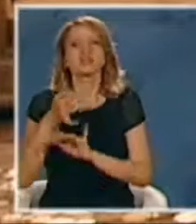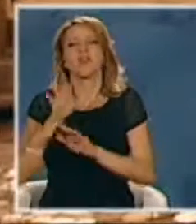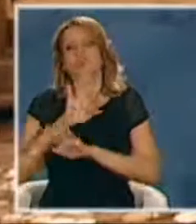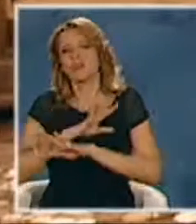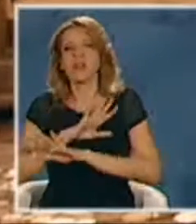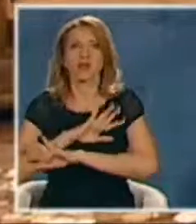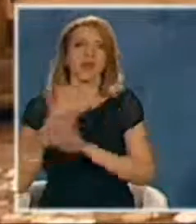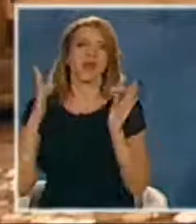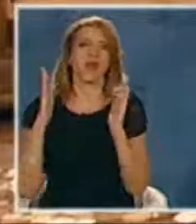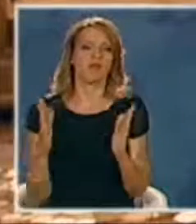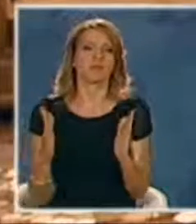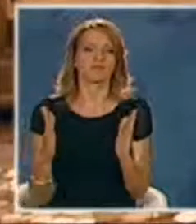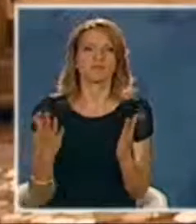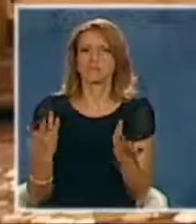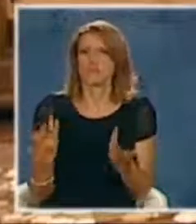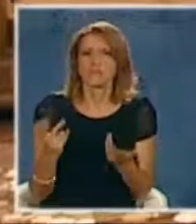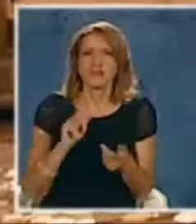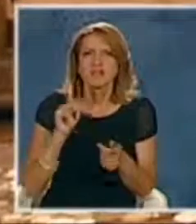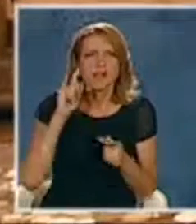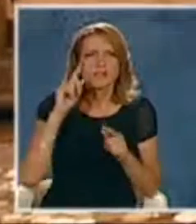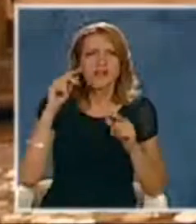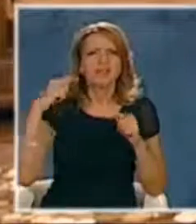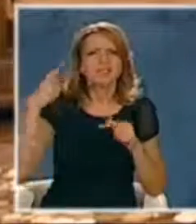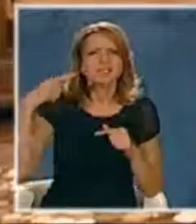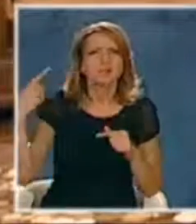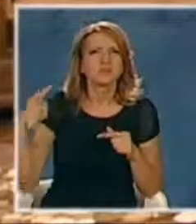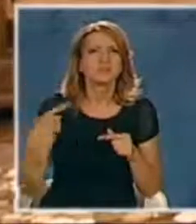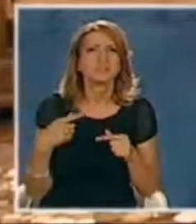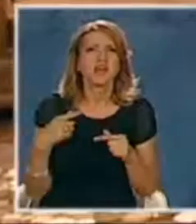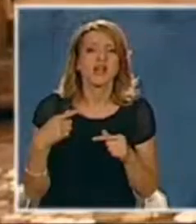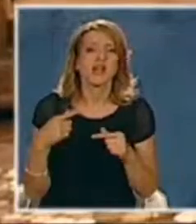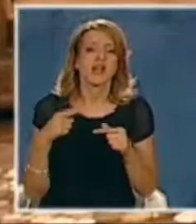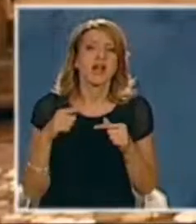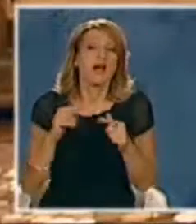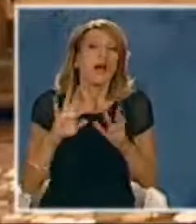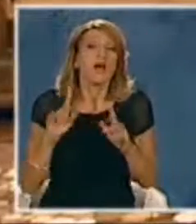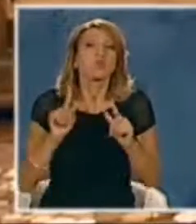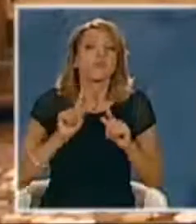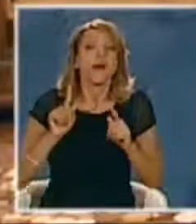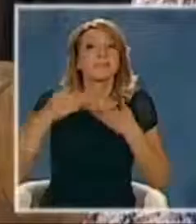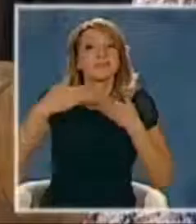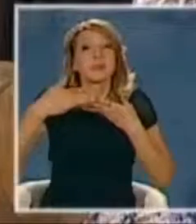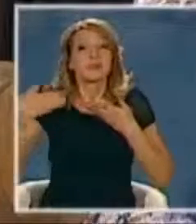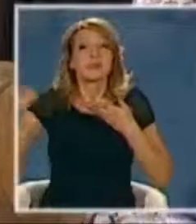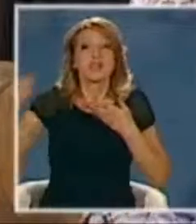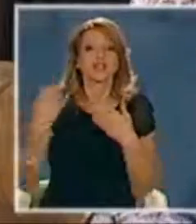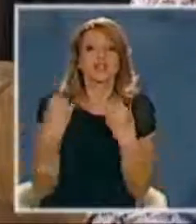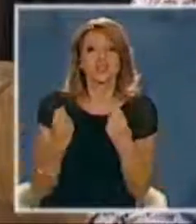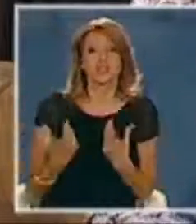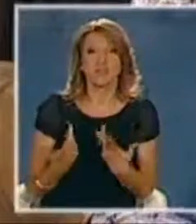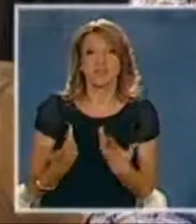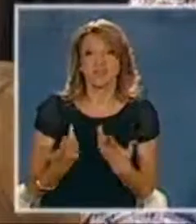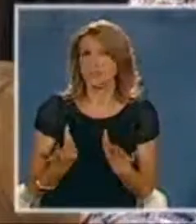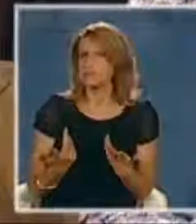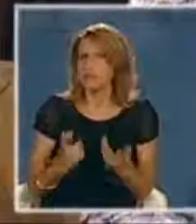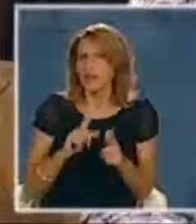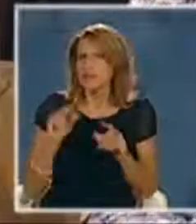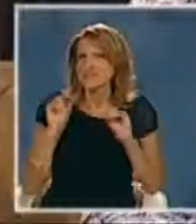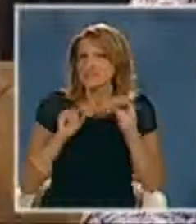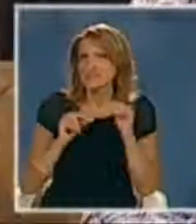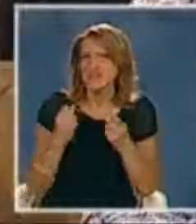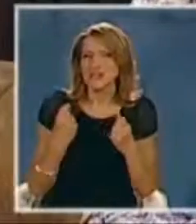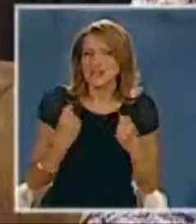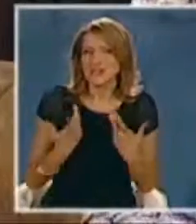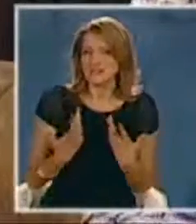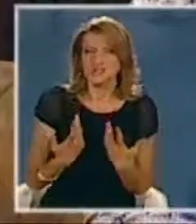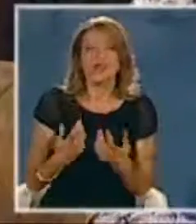довиждане. Какъв е смисъл, ако това не е някакъв урок за друго време после? Разбира се, няма такъв момент да се... има две